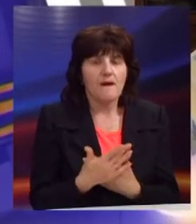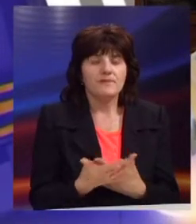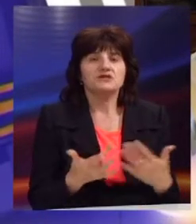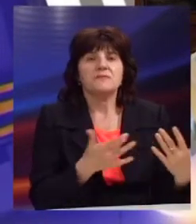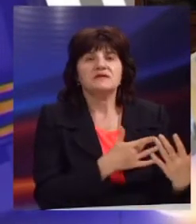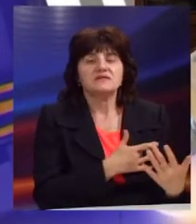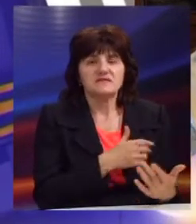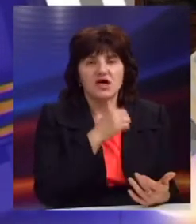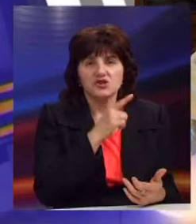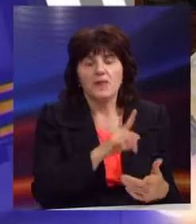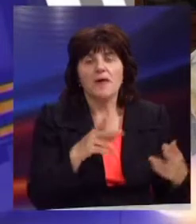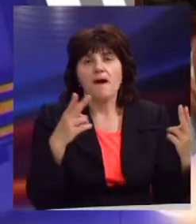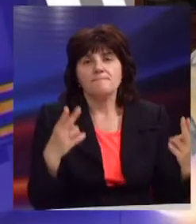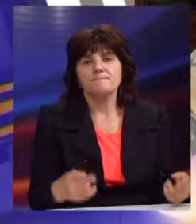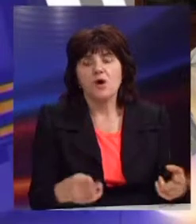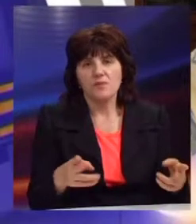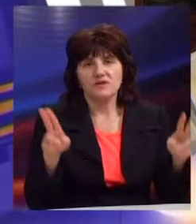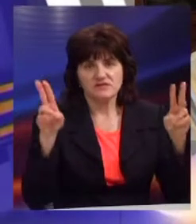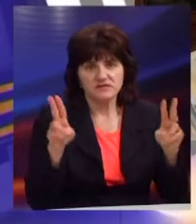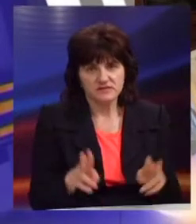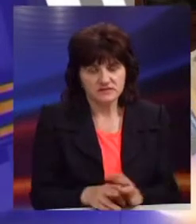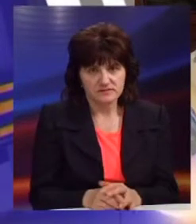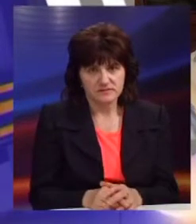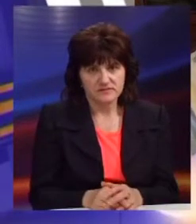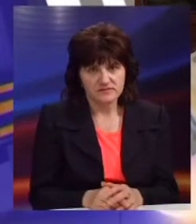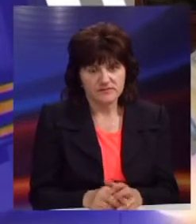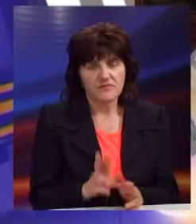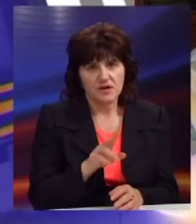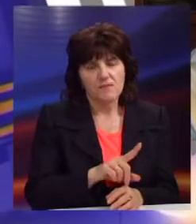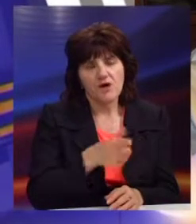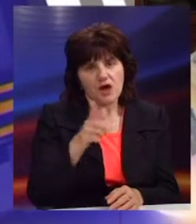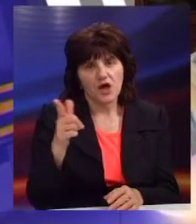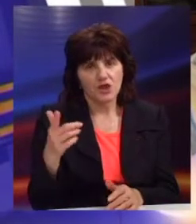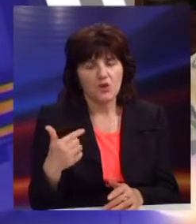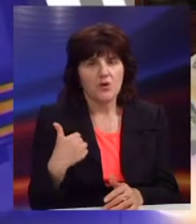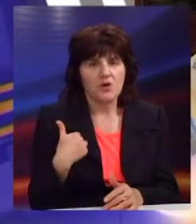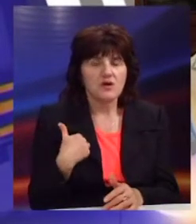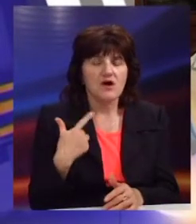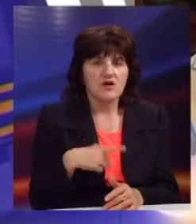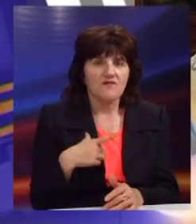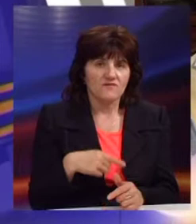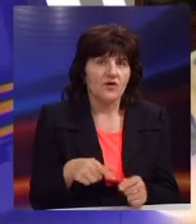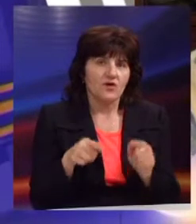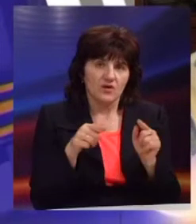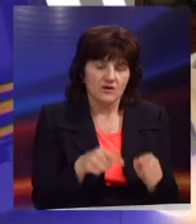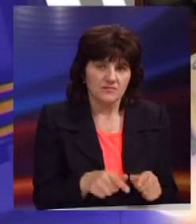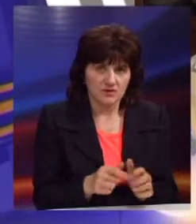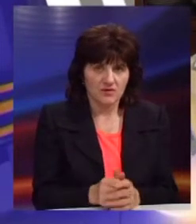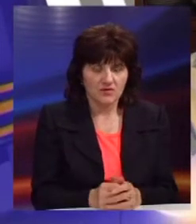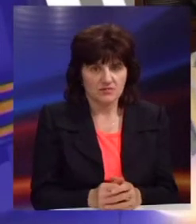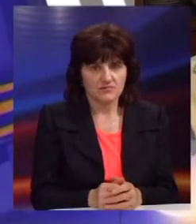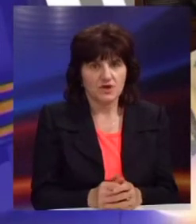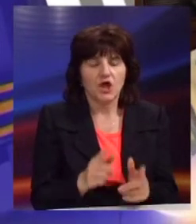pričam od srca i ništa se ne bojim od nikoga. Znači, ima i drugi radija, svako radi svoj posao, ali znači